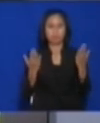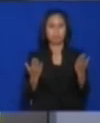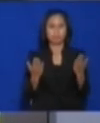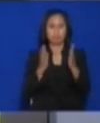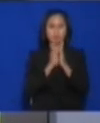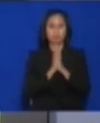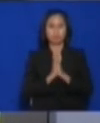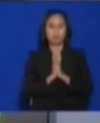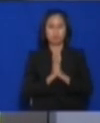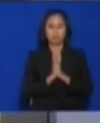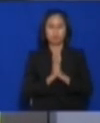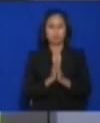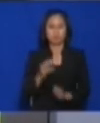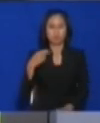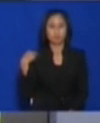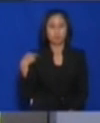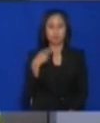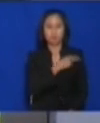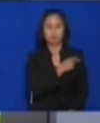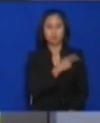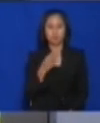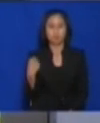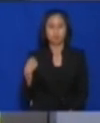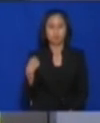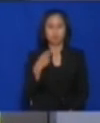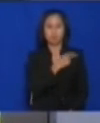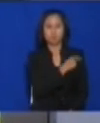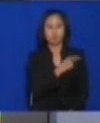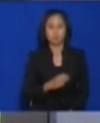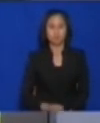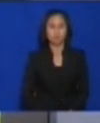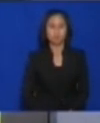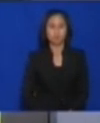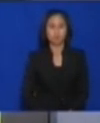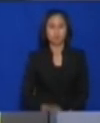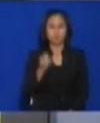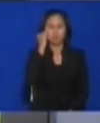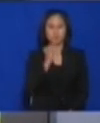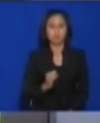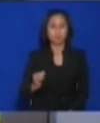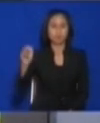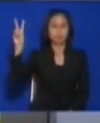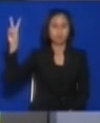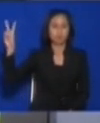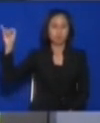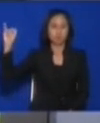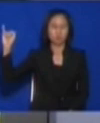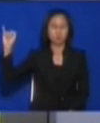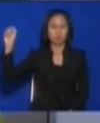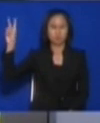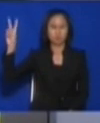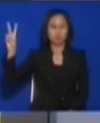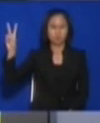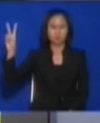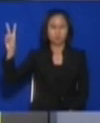izin kami nursaleh dan Wartono hadir menyampaikan visi dan misi yang Insyaallah akan mampu